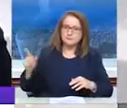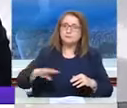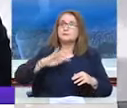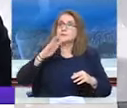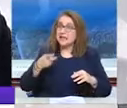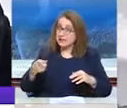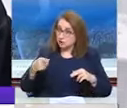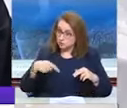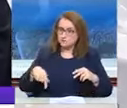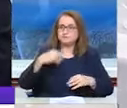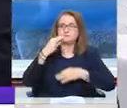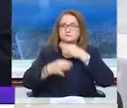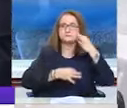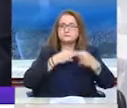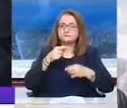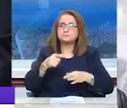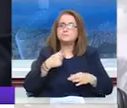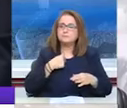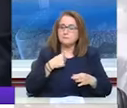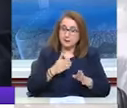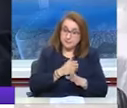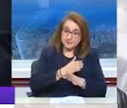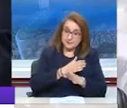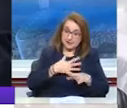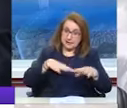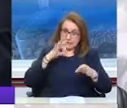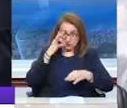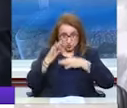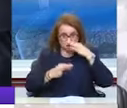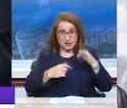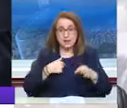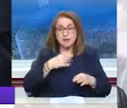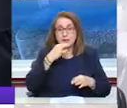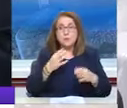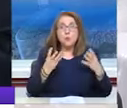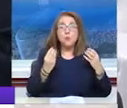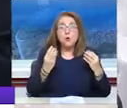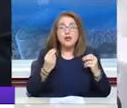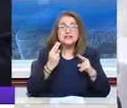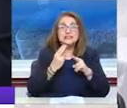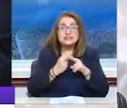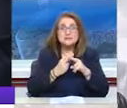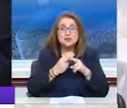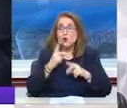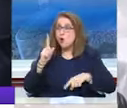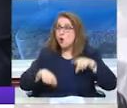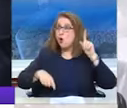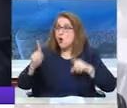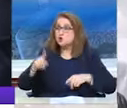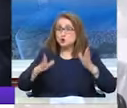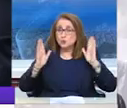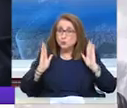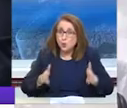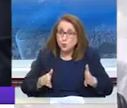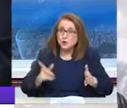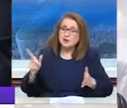την εξειδικευμένη παρουσίαση, να πω ότι έχει πολύ μεγάλη σημασία όσοι πολίτες μπορούν να συνεχίσουν να